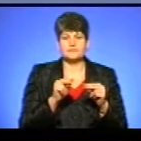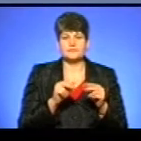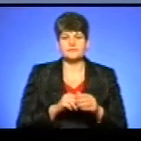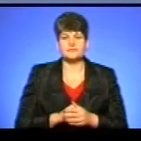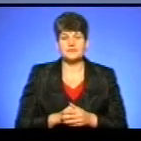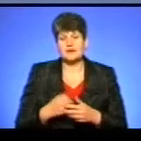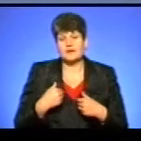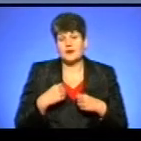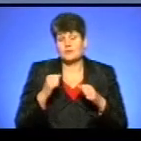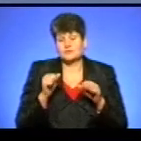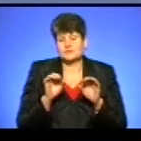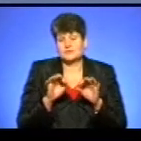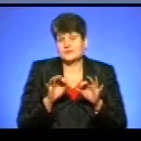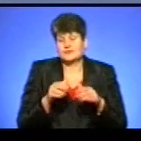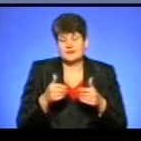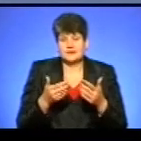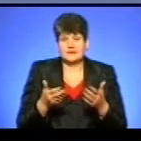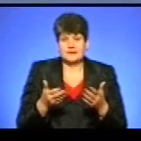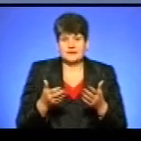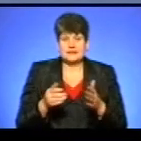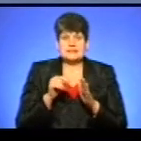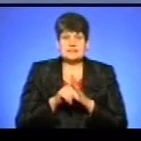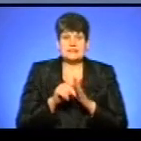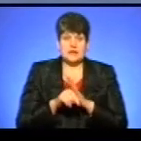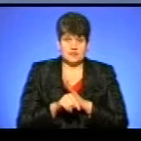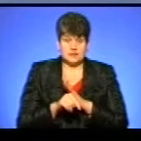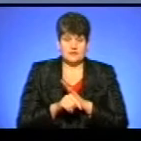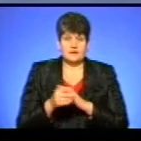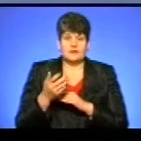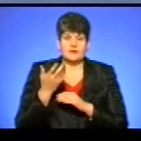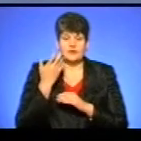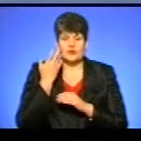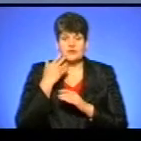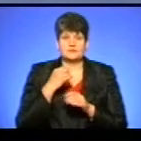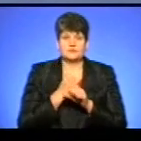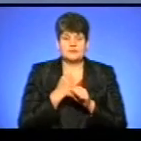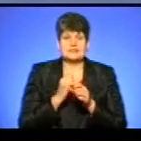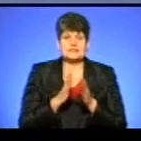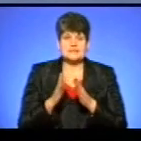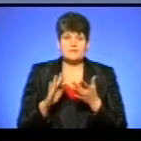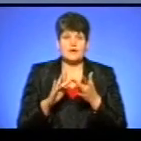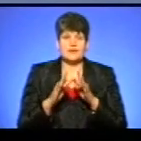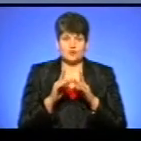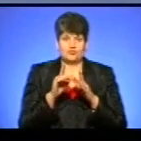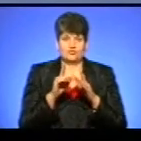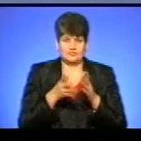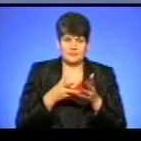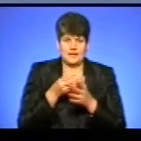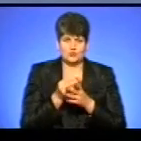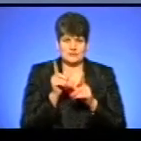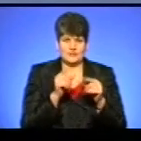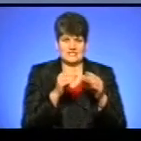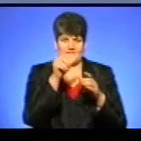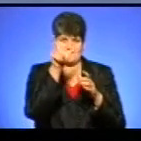і я, можливо, прокоментую це звернення. Значить, відколи ми ввели систему електронної плати за проїзд або валідатори, так?